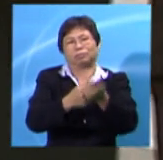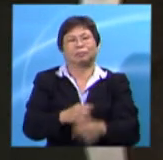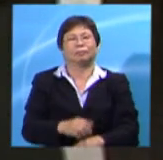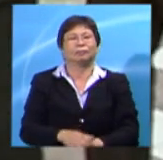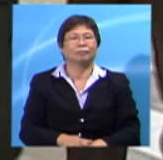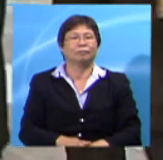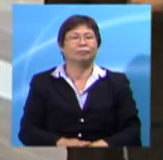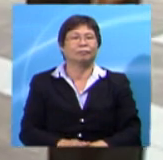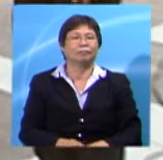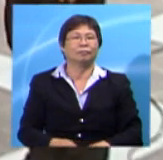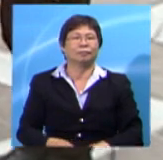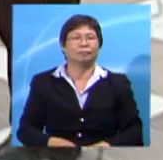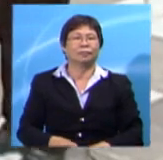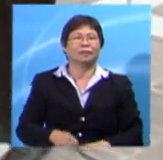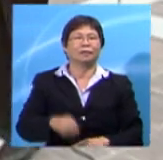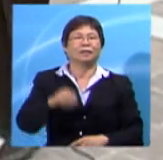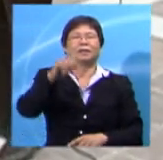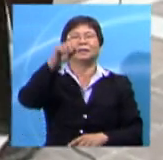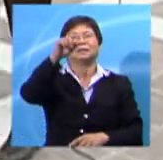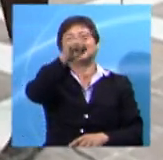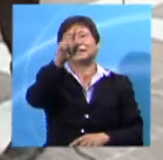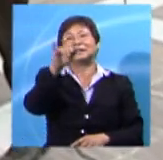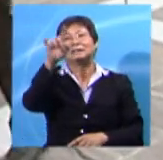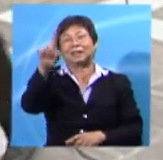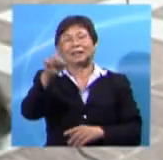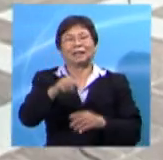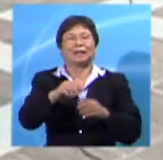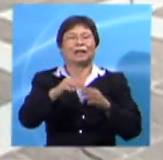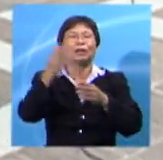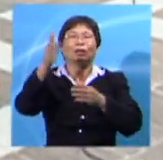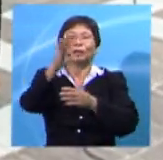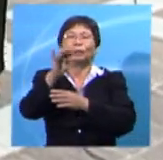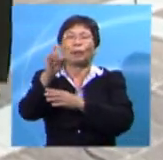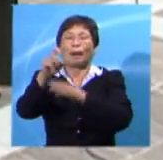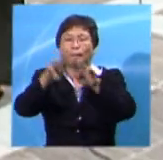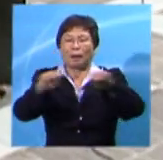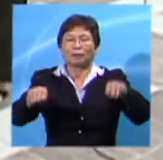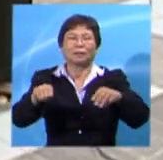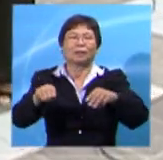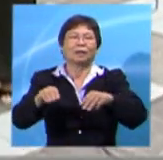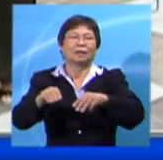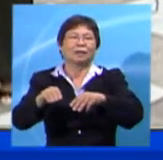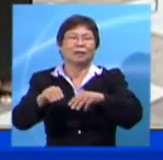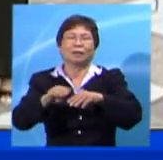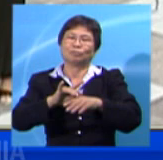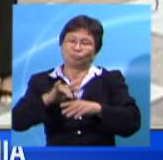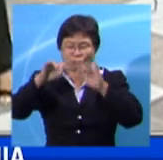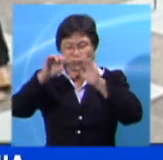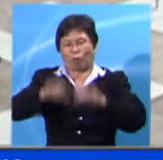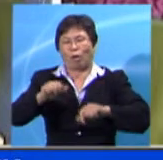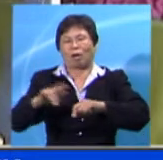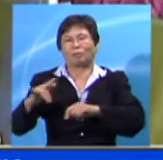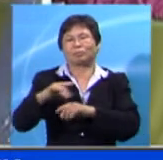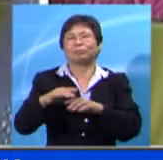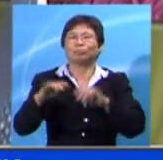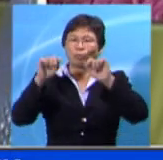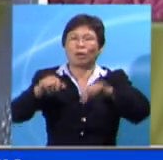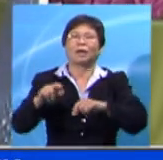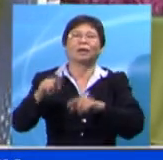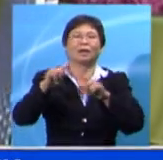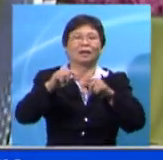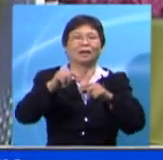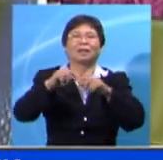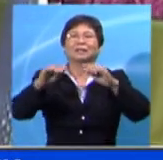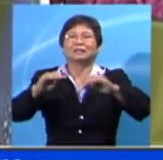lada Mohamad Ziad Bekas pelajar sekolah menengah Tengku Putra Langkawi layak ke kejohanan dunia setelah menduduki tempat keempat